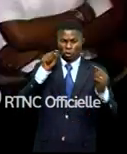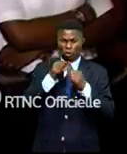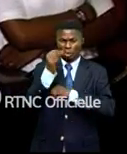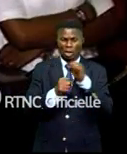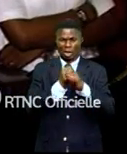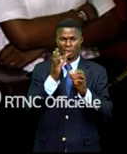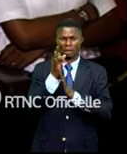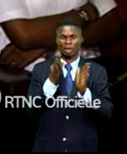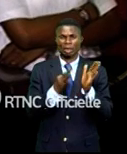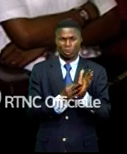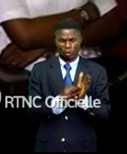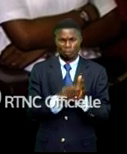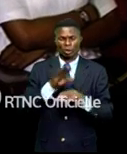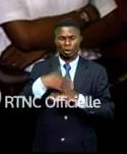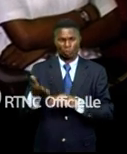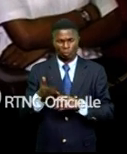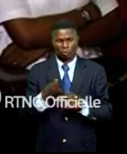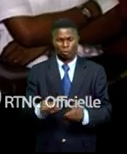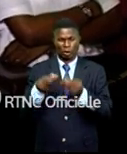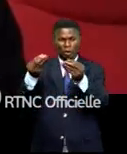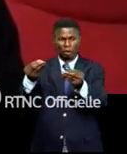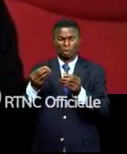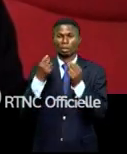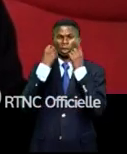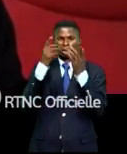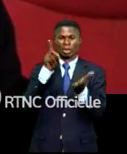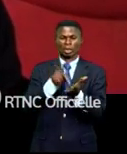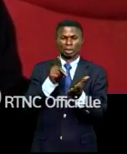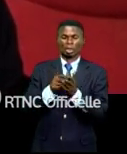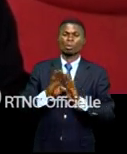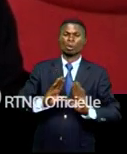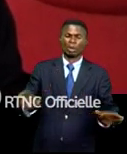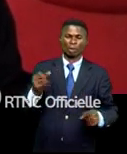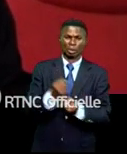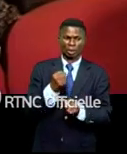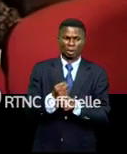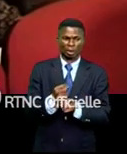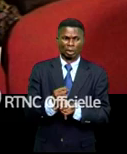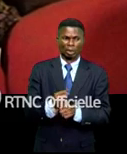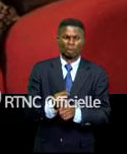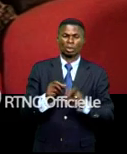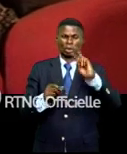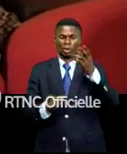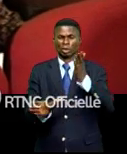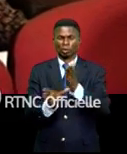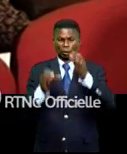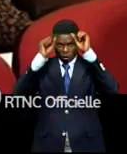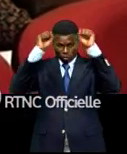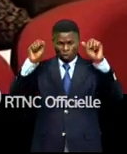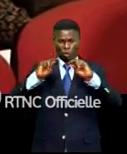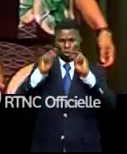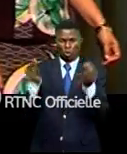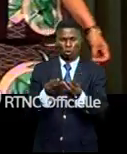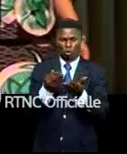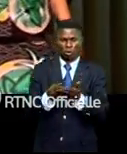ans. Enfin, s'en est suivi la remise surprise des diplômes de mérite par Kelly Temouni, deuxième vice-présidente de l'ASF,